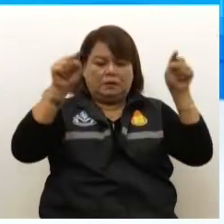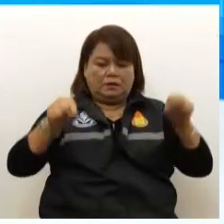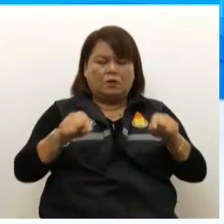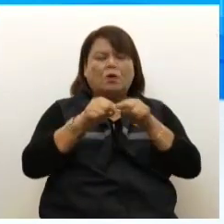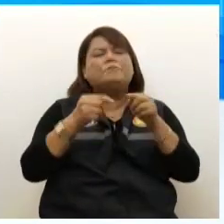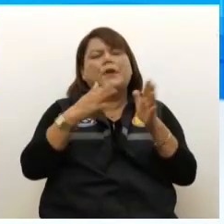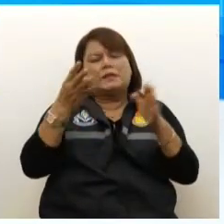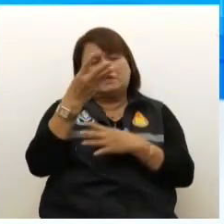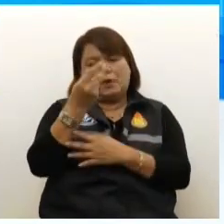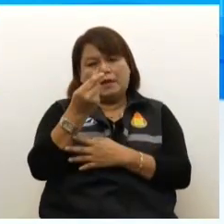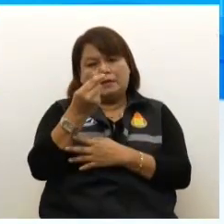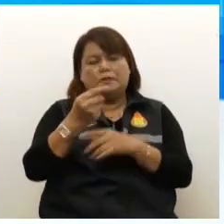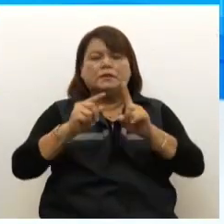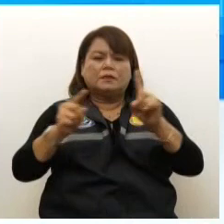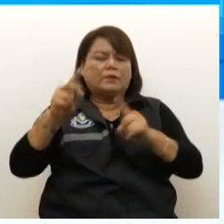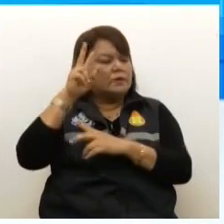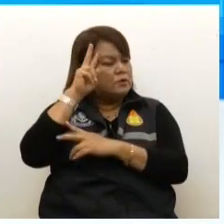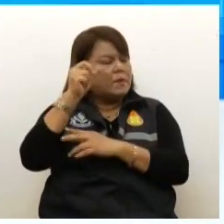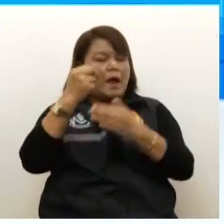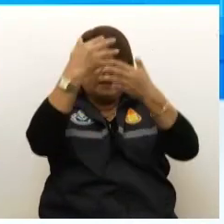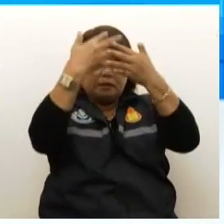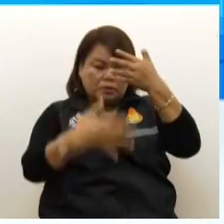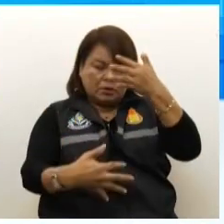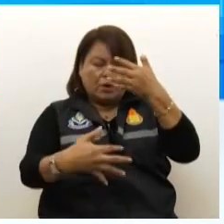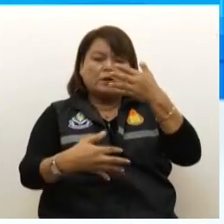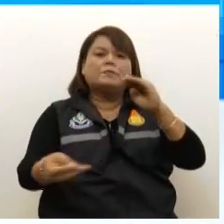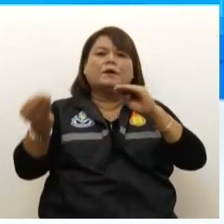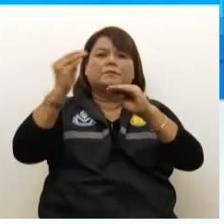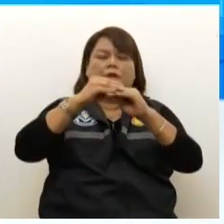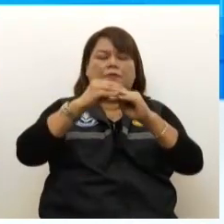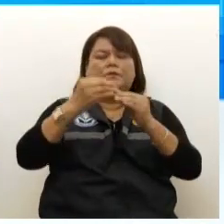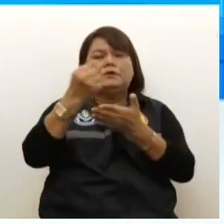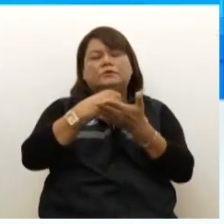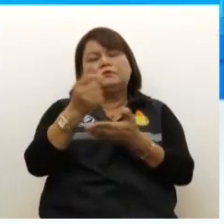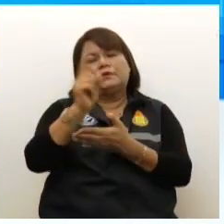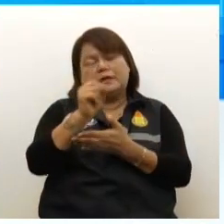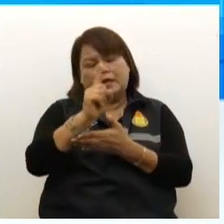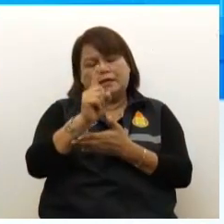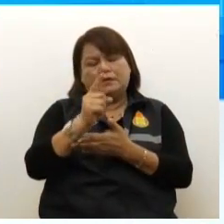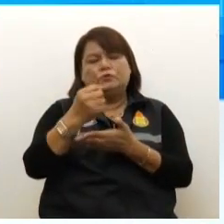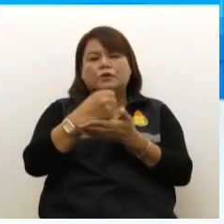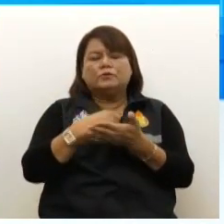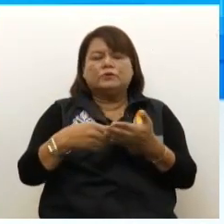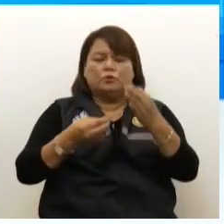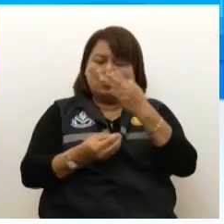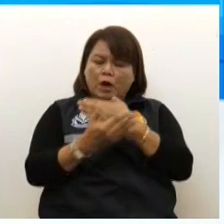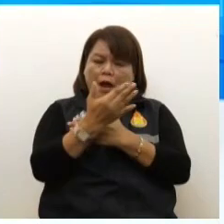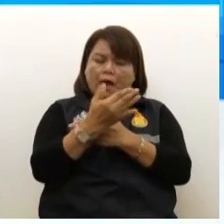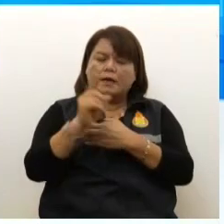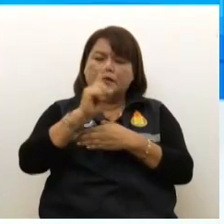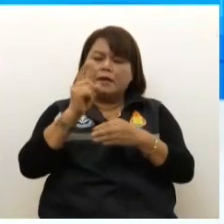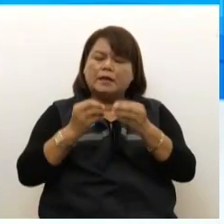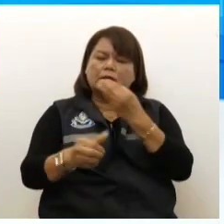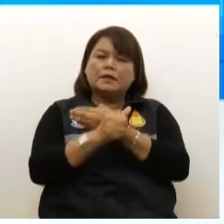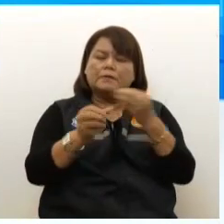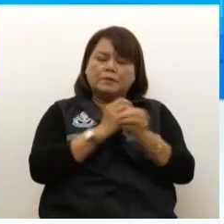ท่าใดนักเพียงแต่เราจะเอานโยบายย่อยเหล่านั้นเข้ามาเติมในส่วนใดส่วนไหนอยู่ในส่วนโอกาสส่วนไหนอยู่ในความปลอดภัยส่วนไหนอยู่